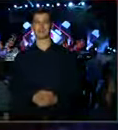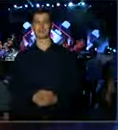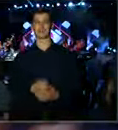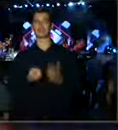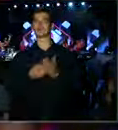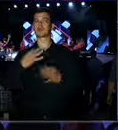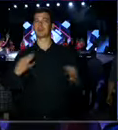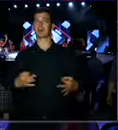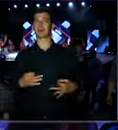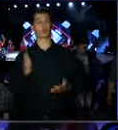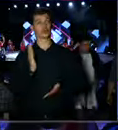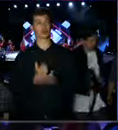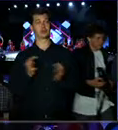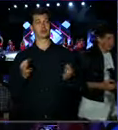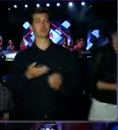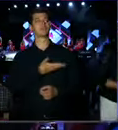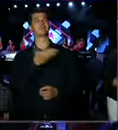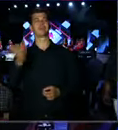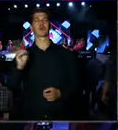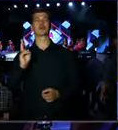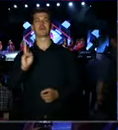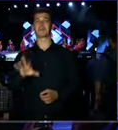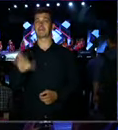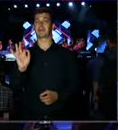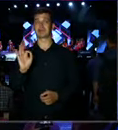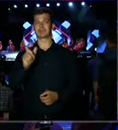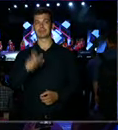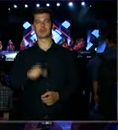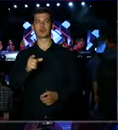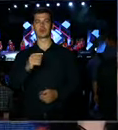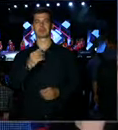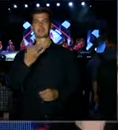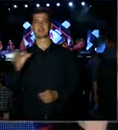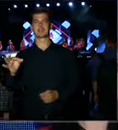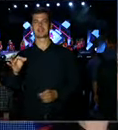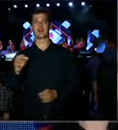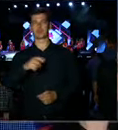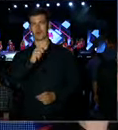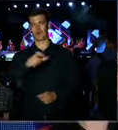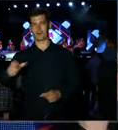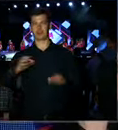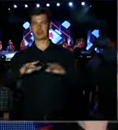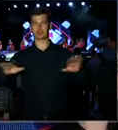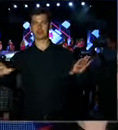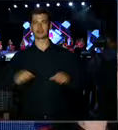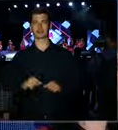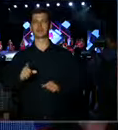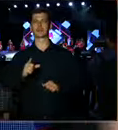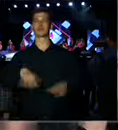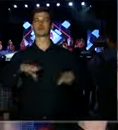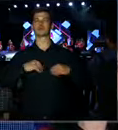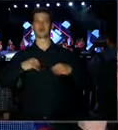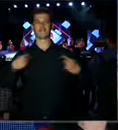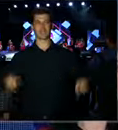Drodzy Państwo, teraz czas na Państwa werdykt. Uwaga, uwaga, Miss Publiczności otrzyma